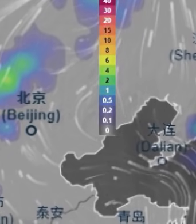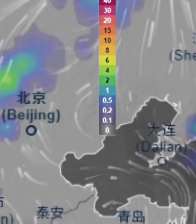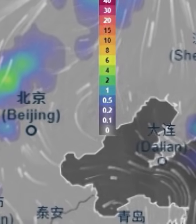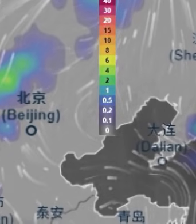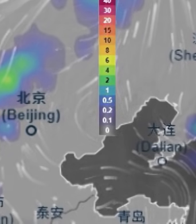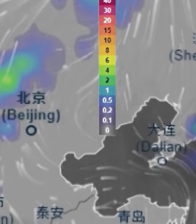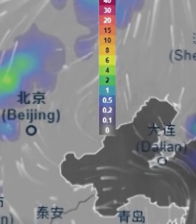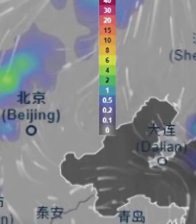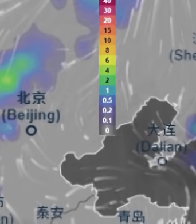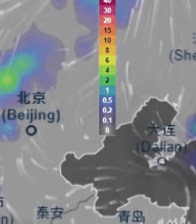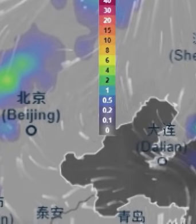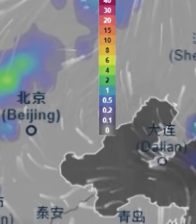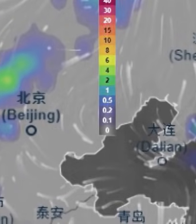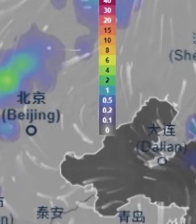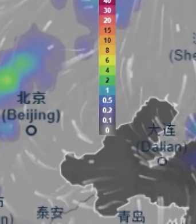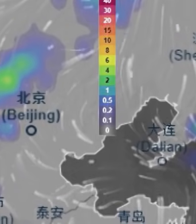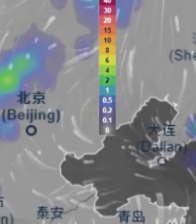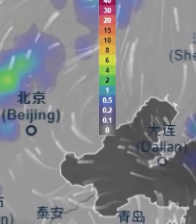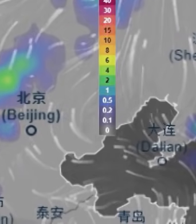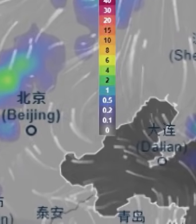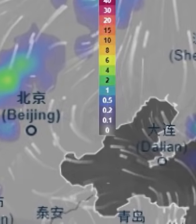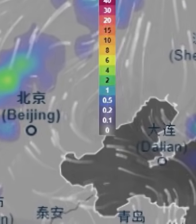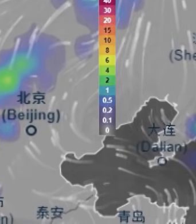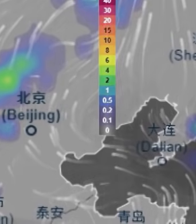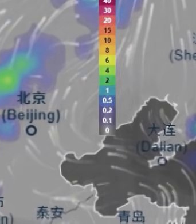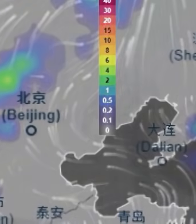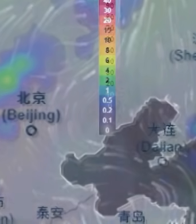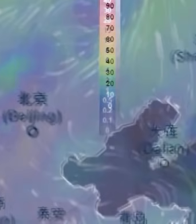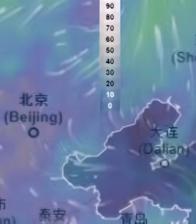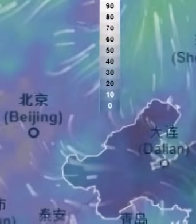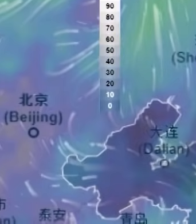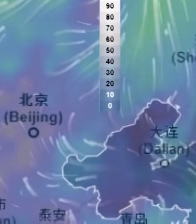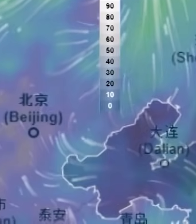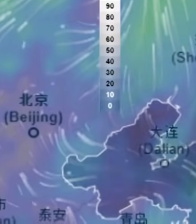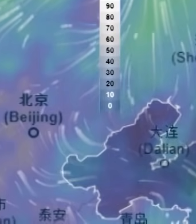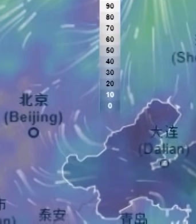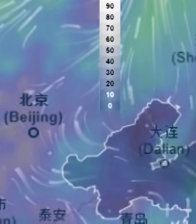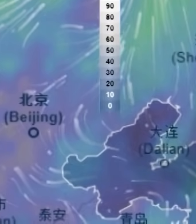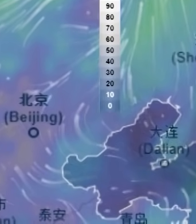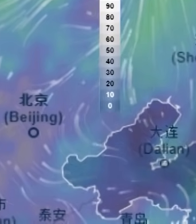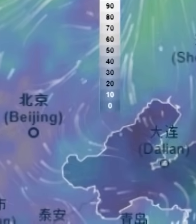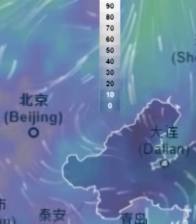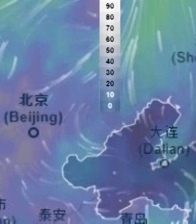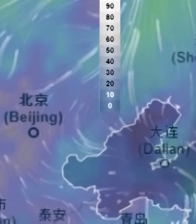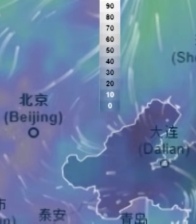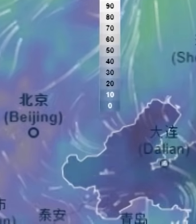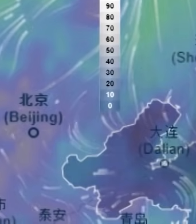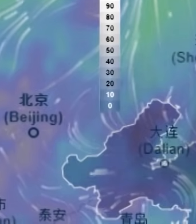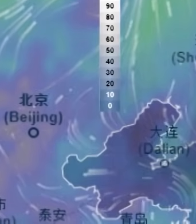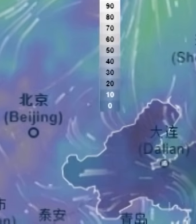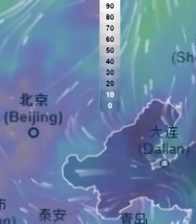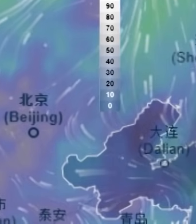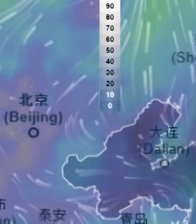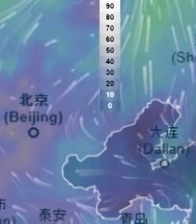нутгийн зарим газар орчмоор дуу цахилгаантай усархаг адар бороо орно. Салхины чиглэл бол шүндөө нутгийн баруун хагаст баруун өмнөөс, бусад нутгад бол баруун